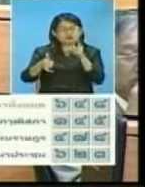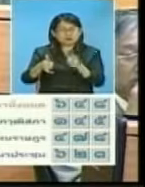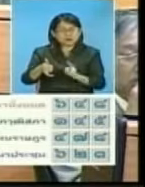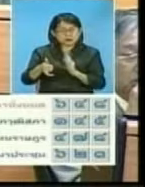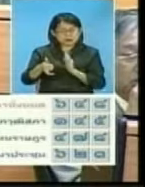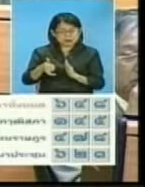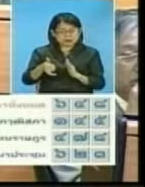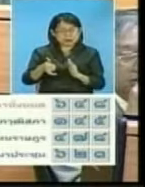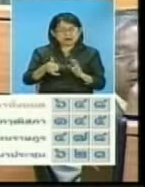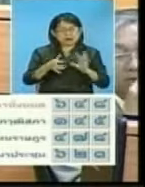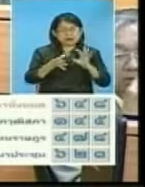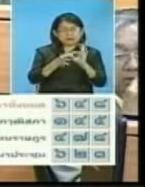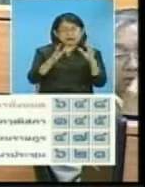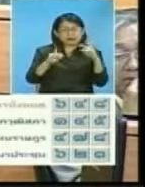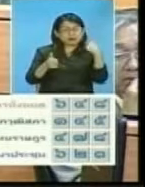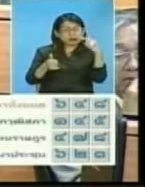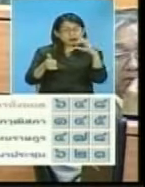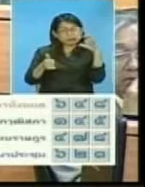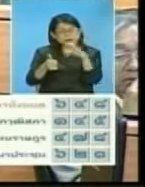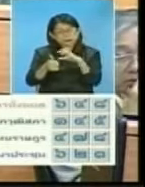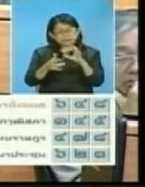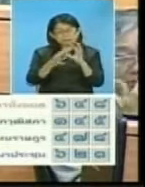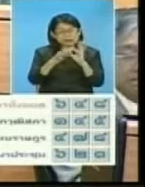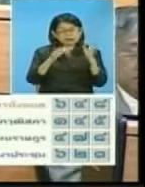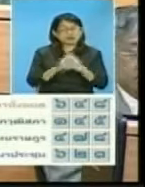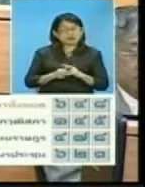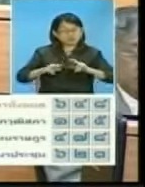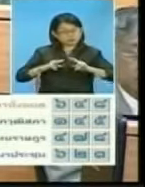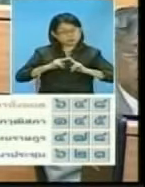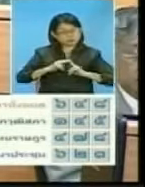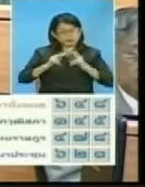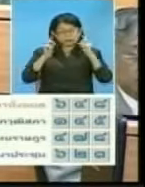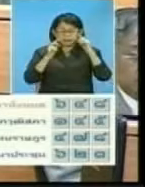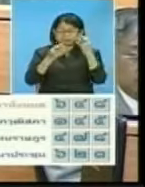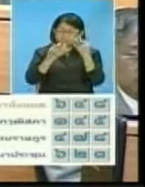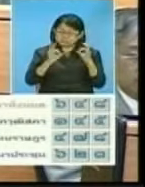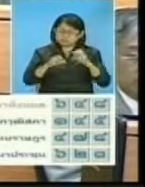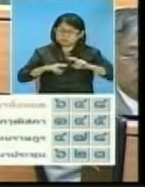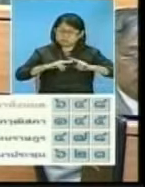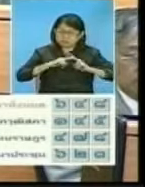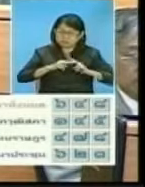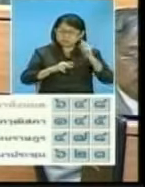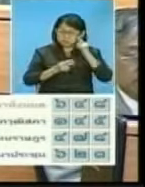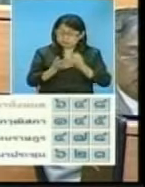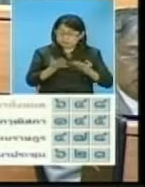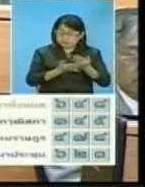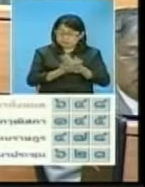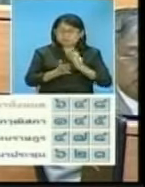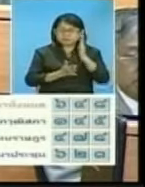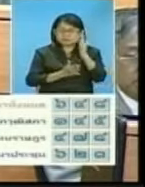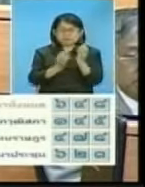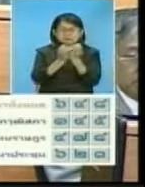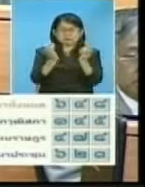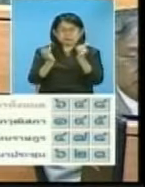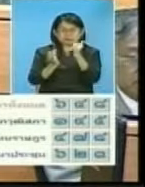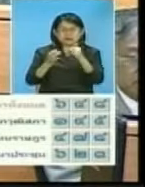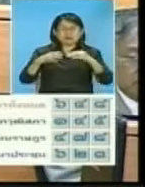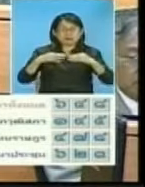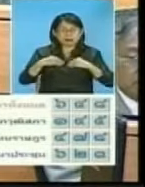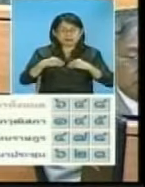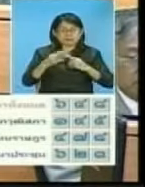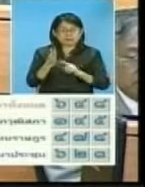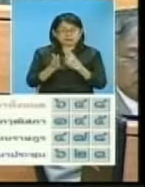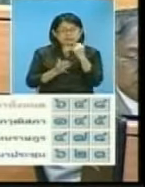ถูกครอบงำทางการเมืองและมีอิสระนำไปสู่การยอมรับการร่างรัฐธรรมนูญใหม่ขึ้นมาอันนี้เป็นจุดเริ่มต้นท่านประธาน